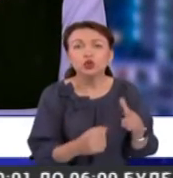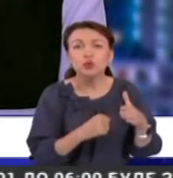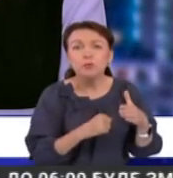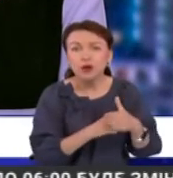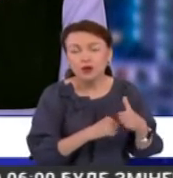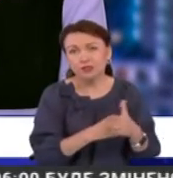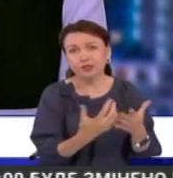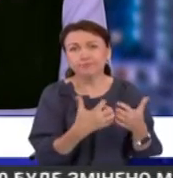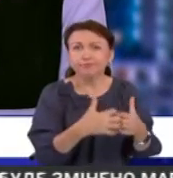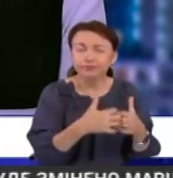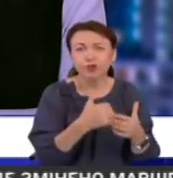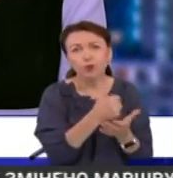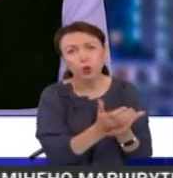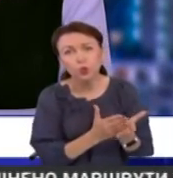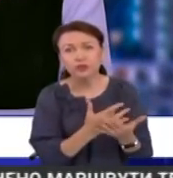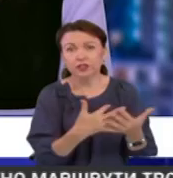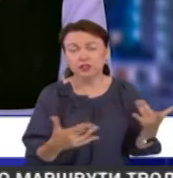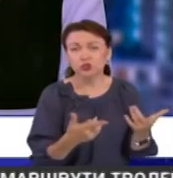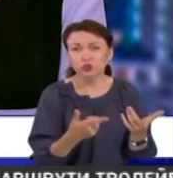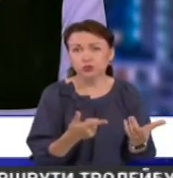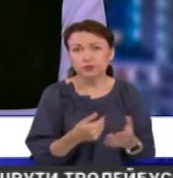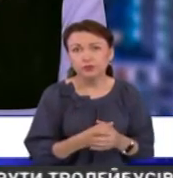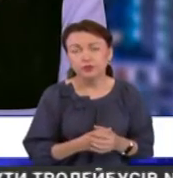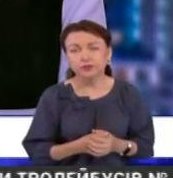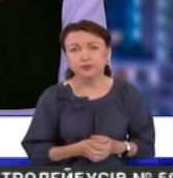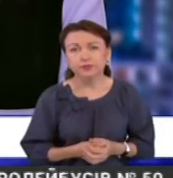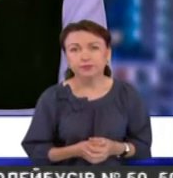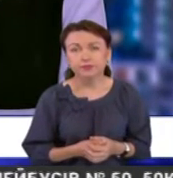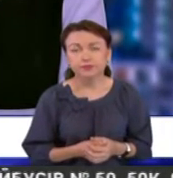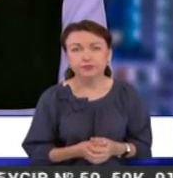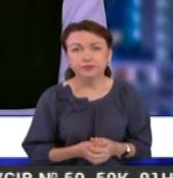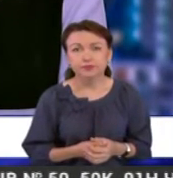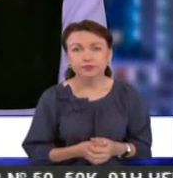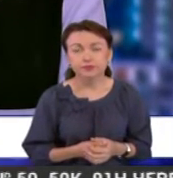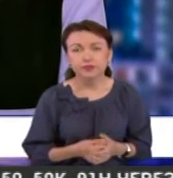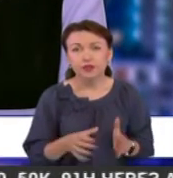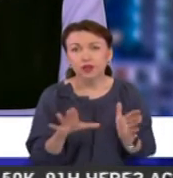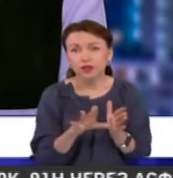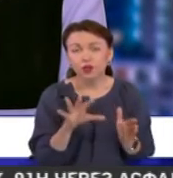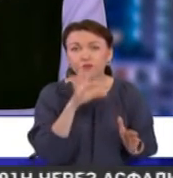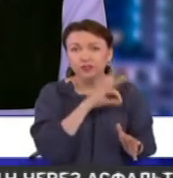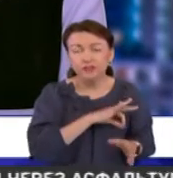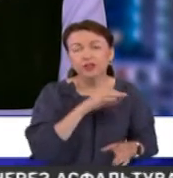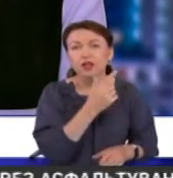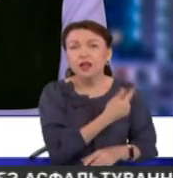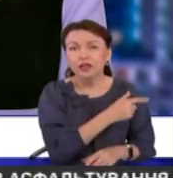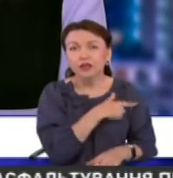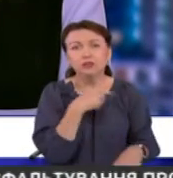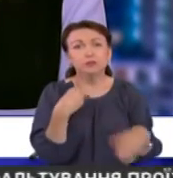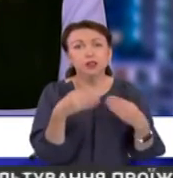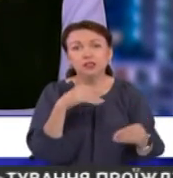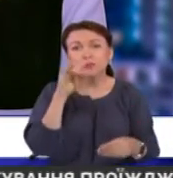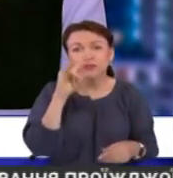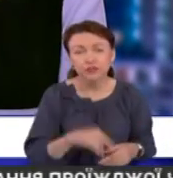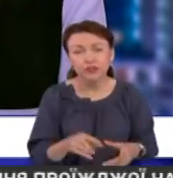технології запрацювали і щось нам змогли здешевити. Енергоефективні лікарні з пластиковими вікнами, де не